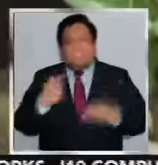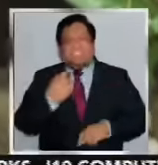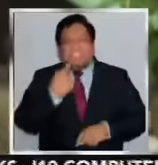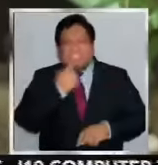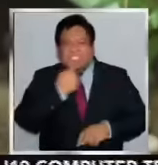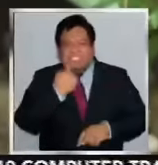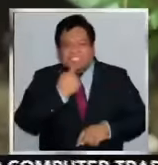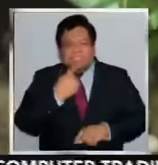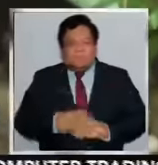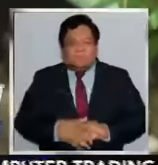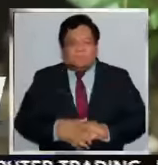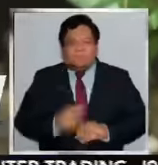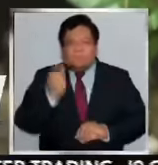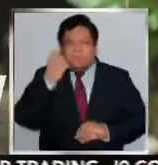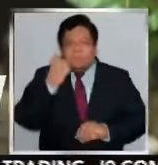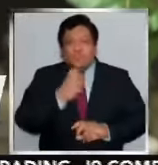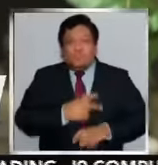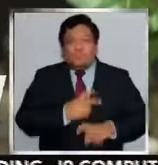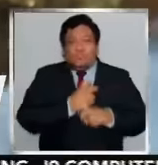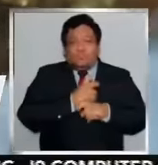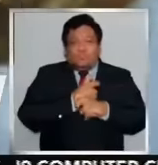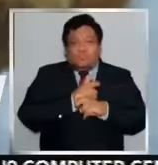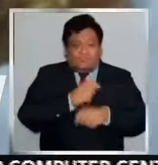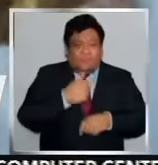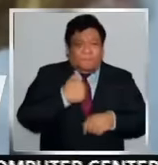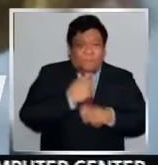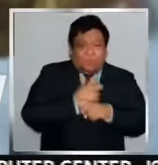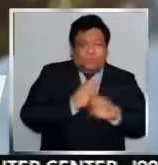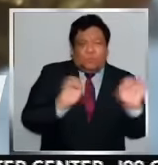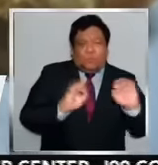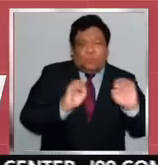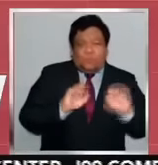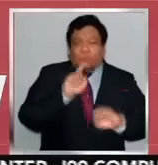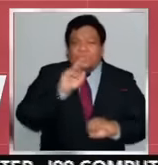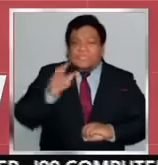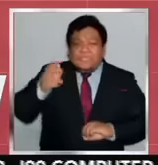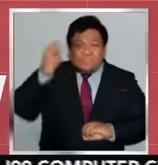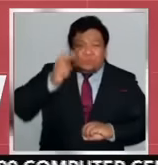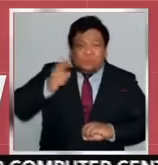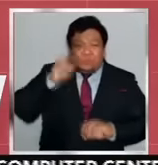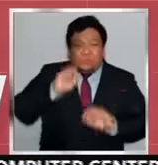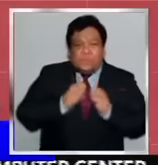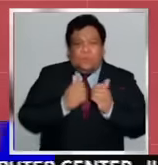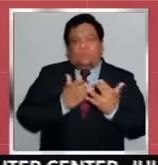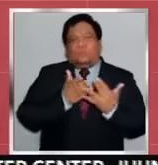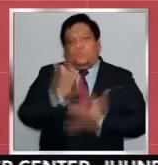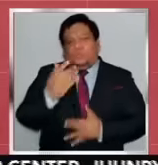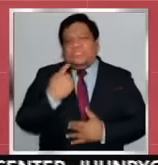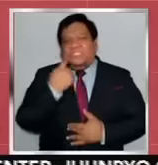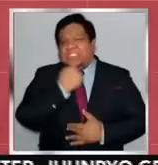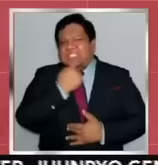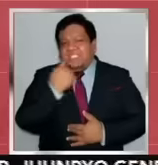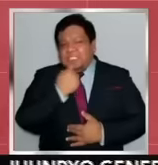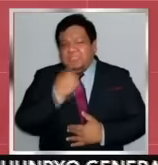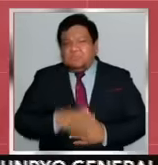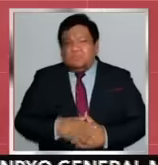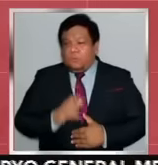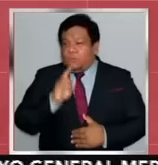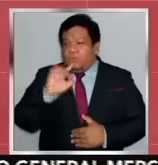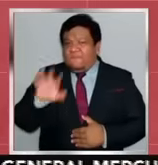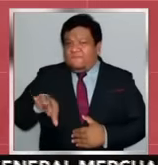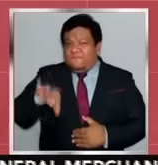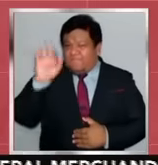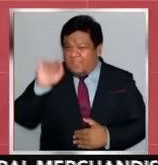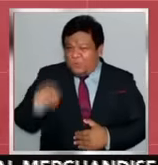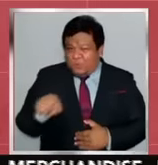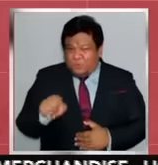at may cartilage lamang, ang kanilang archaeological history ay nakikita sa kanilang mga ngipin. Ang pinakamahabang fossil teeth ng isang Megalodon na nadiskubli sa Peru ay